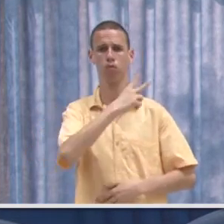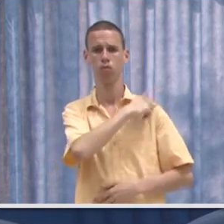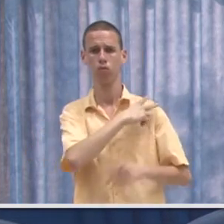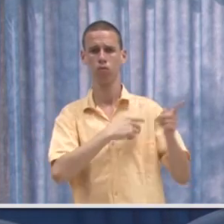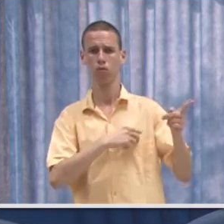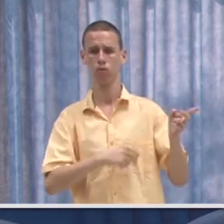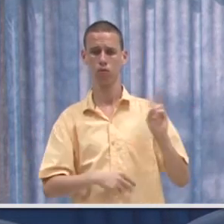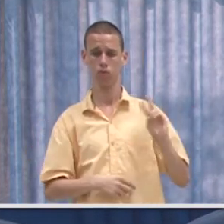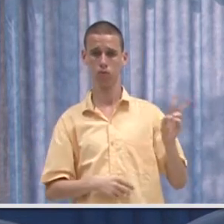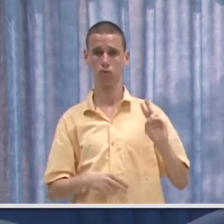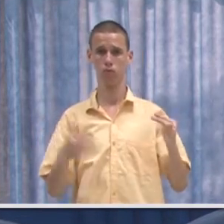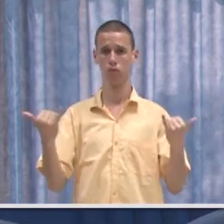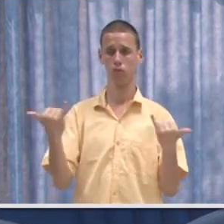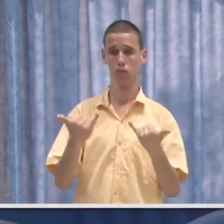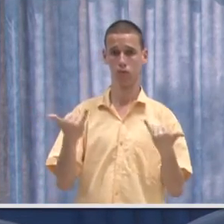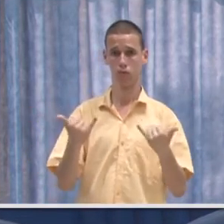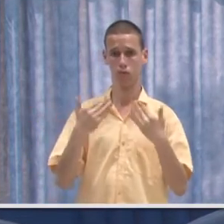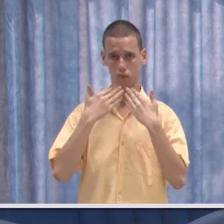pas bien qui m'ont l'étant dit. Merci beaucoup.